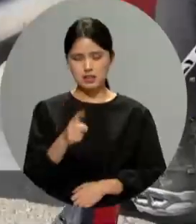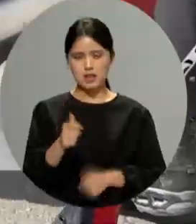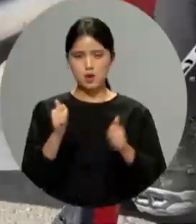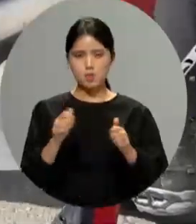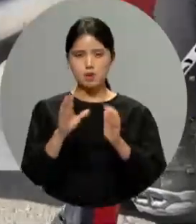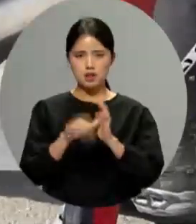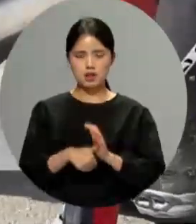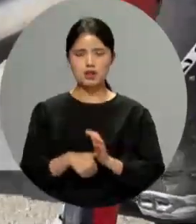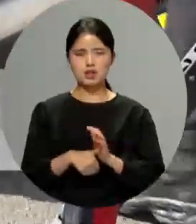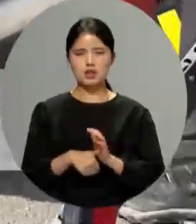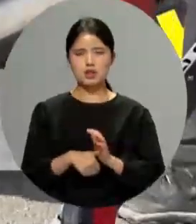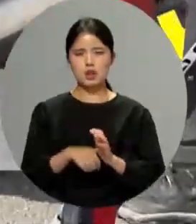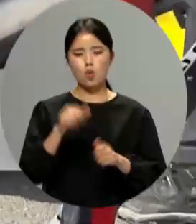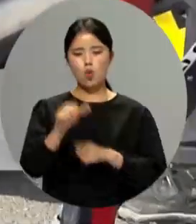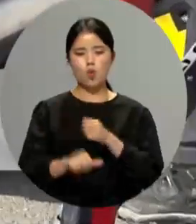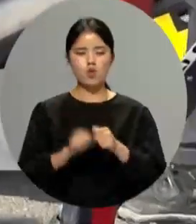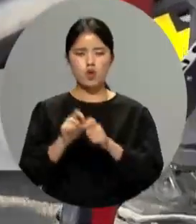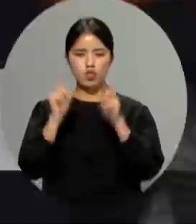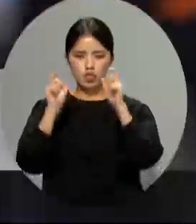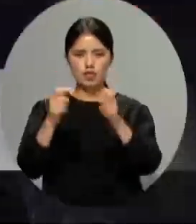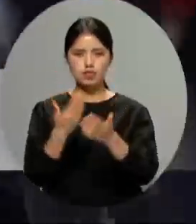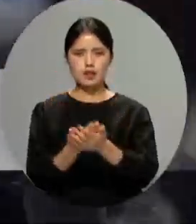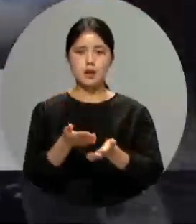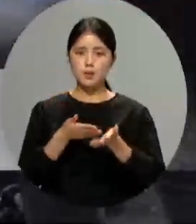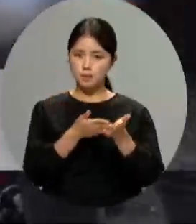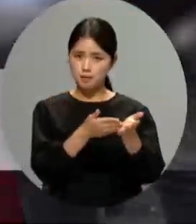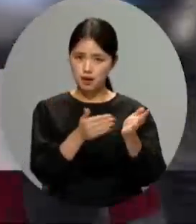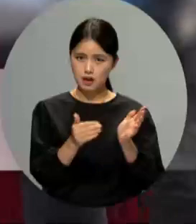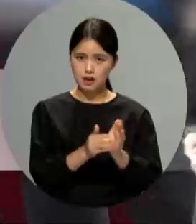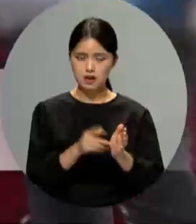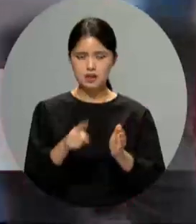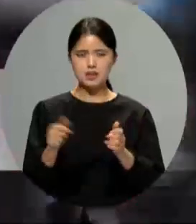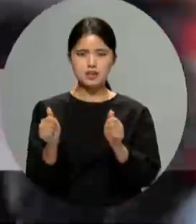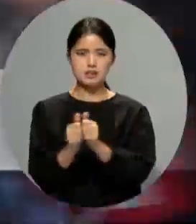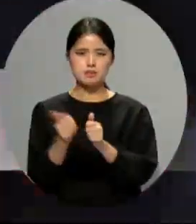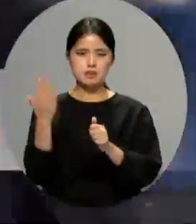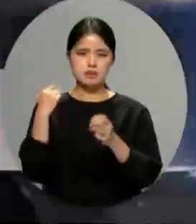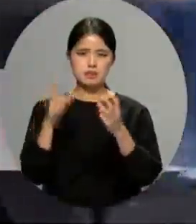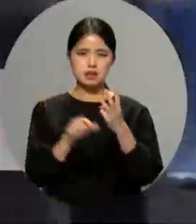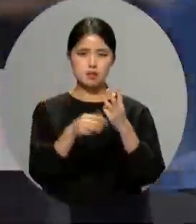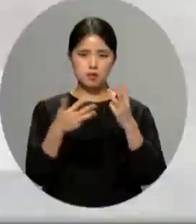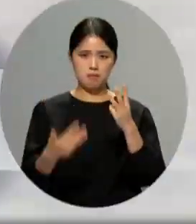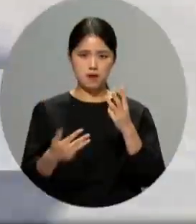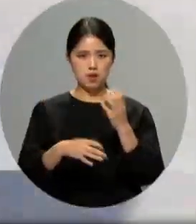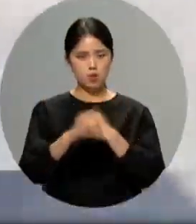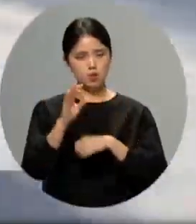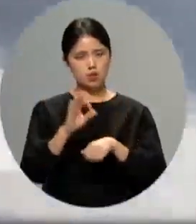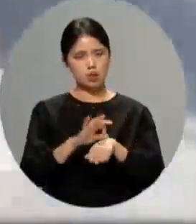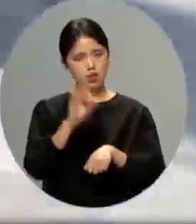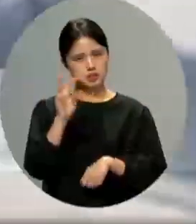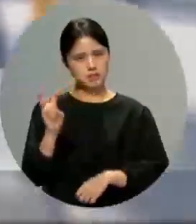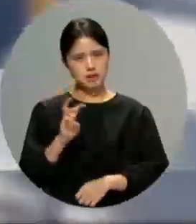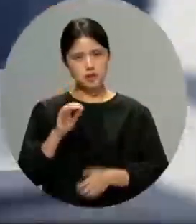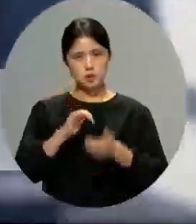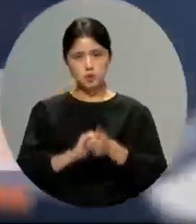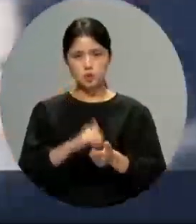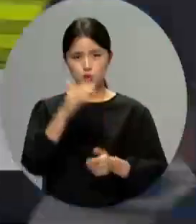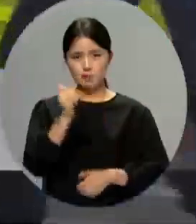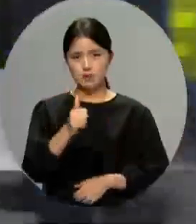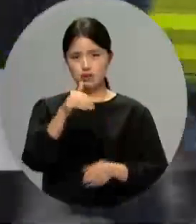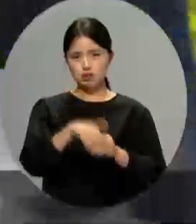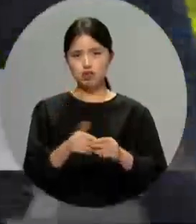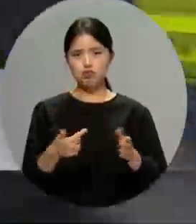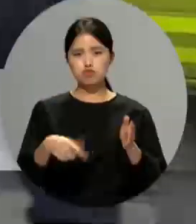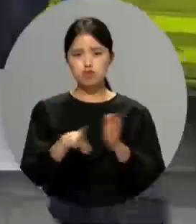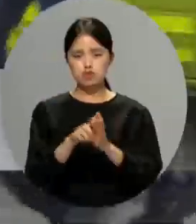피고인에게 금고 5년을 선고해달라고 요청했습니다이 남성은 지난 3월 8일 오전 10시 반쯤 조합장 선거를